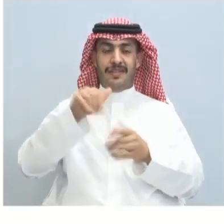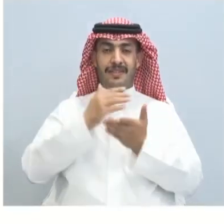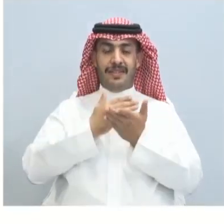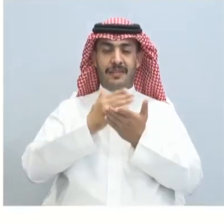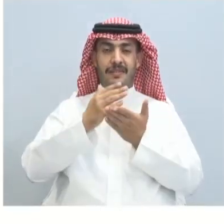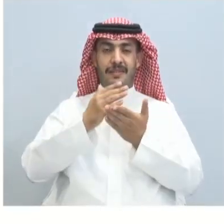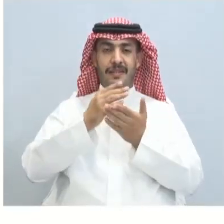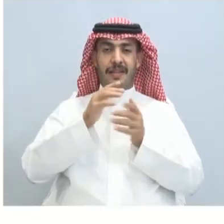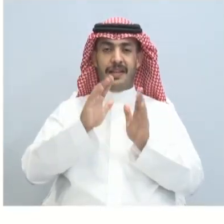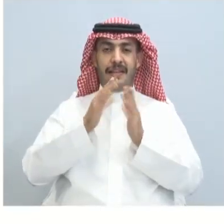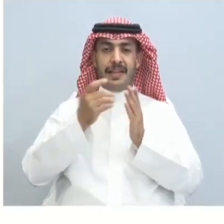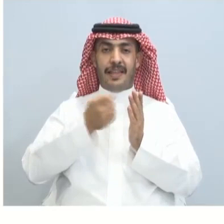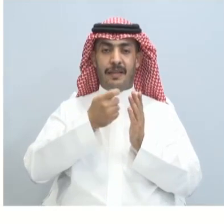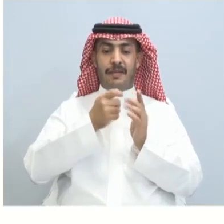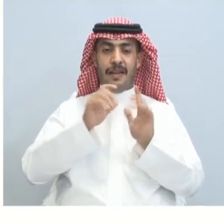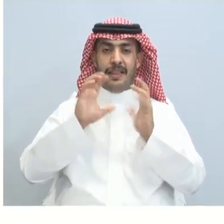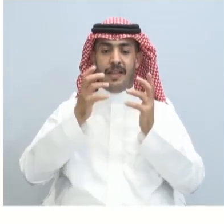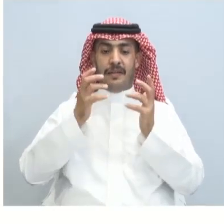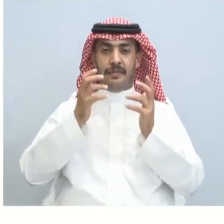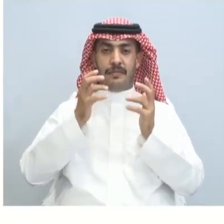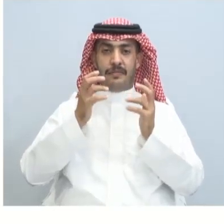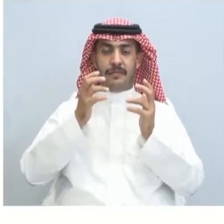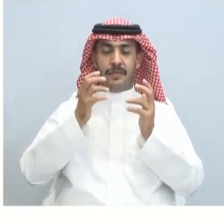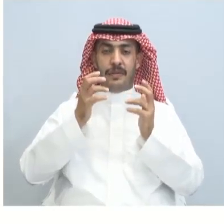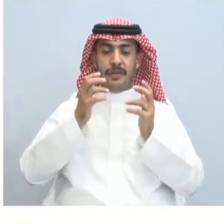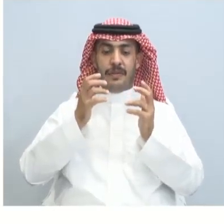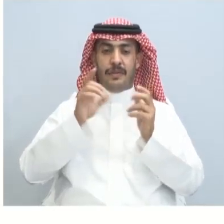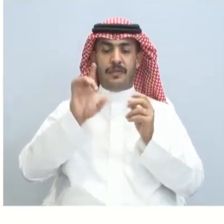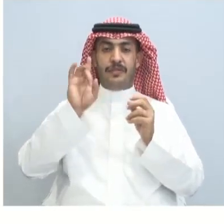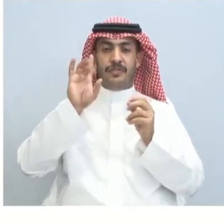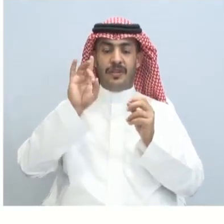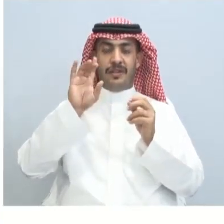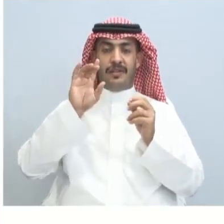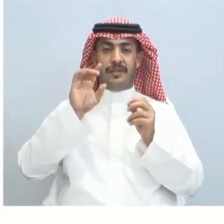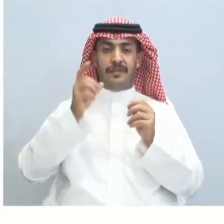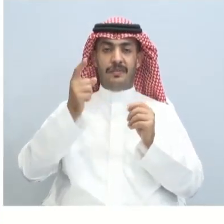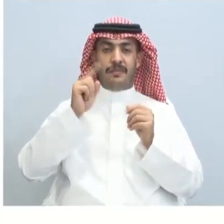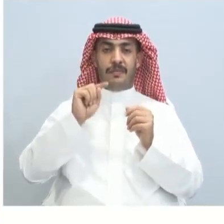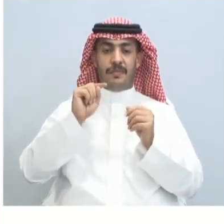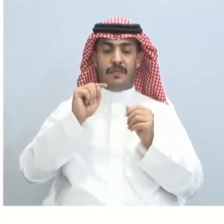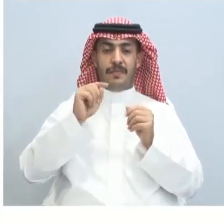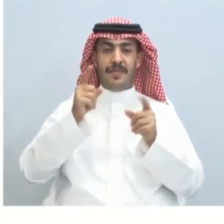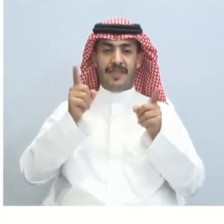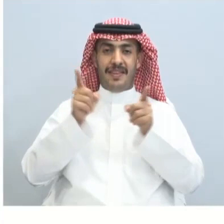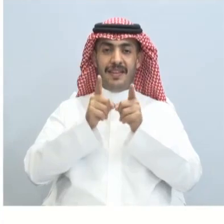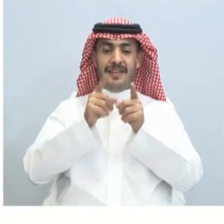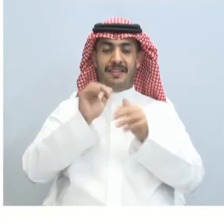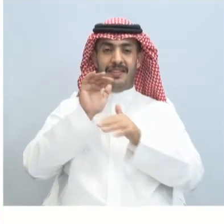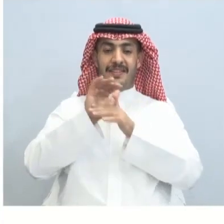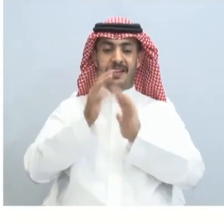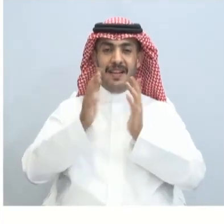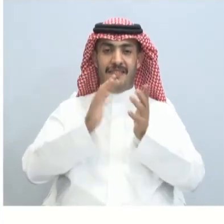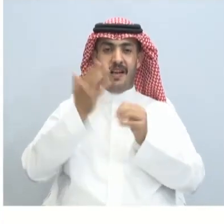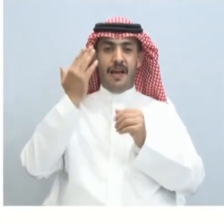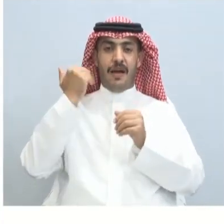واياكم الكتابه الاداريه وباذن الله س نلخص ما تناولناه في